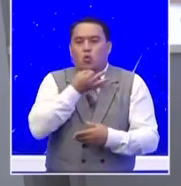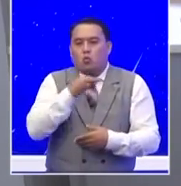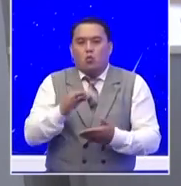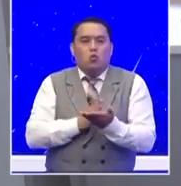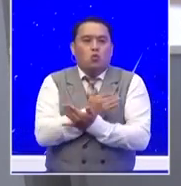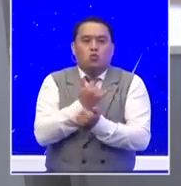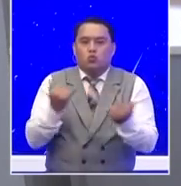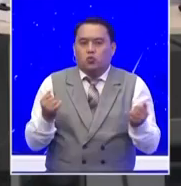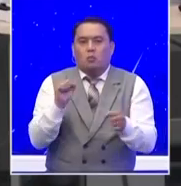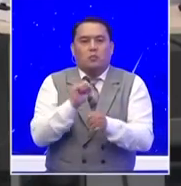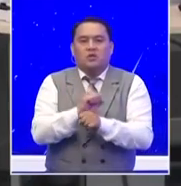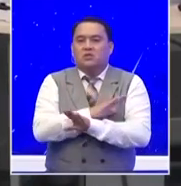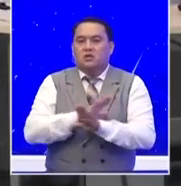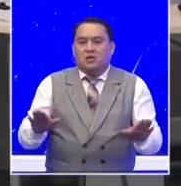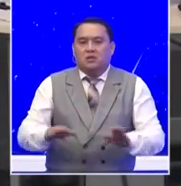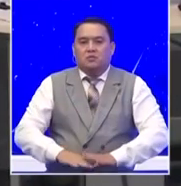услугой не